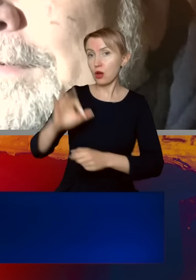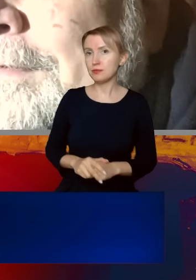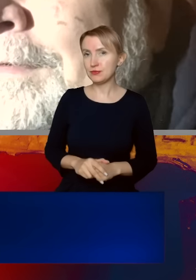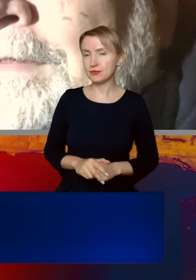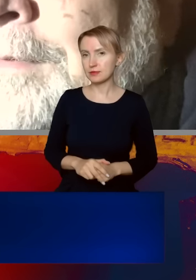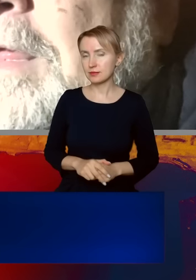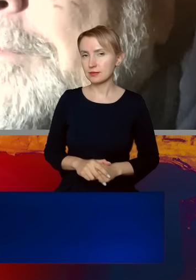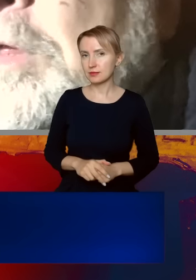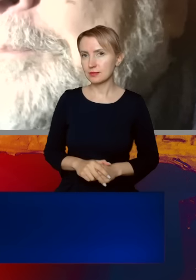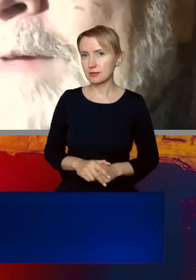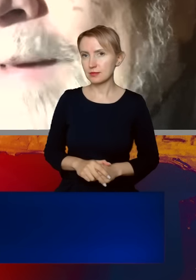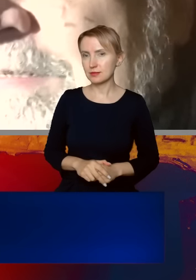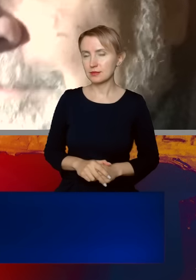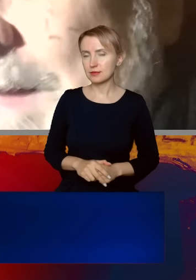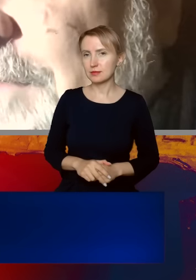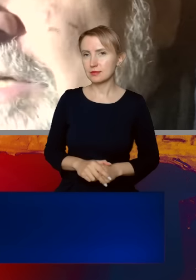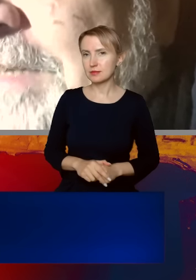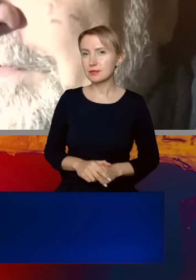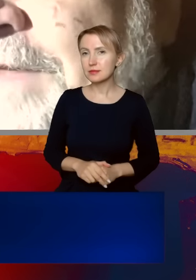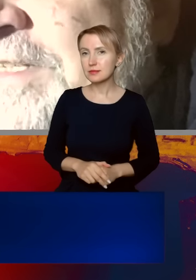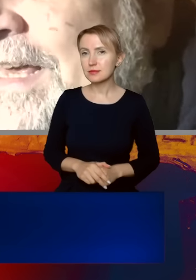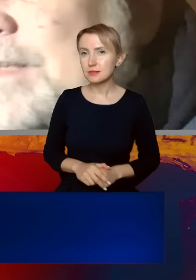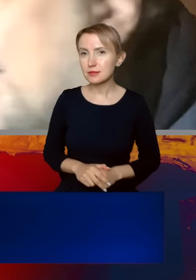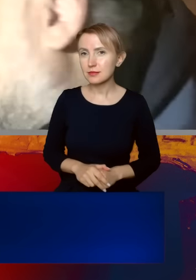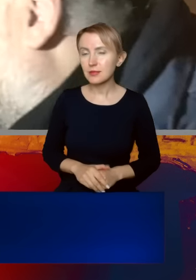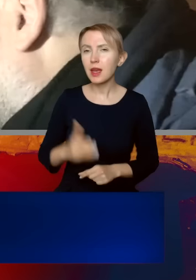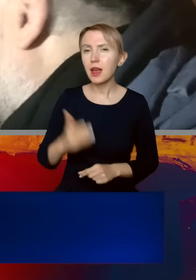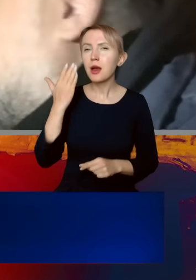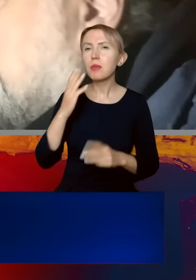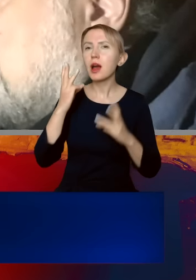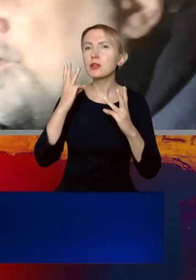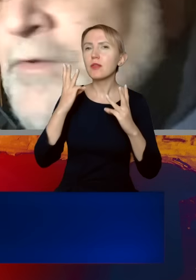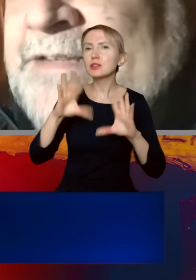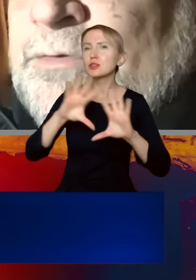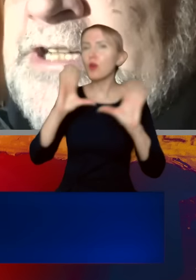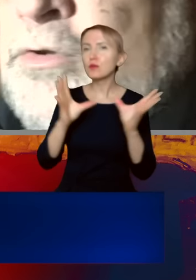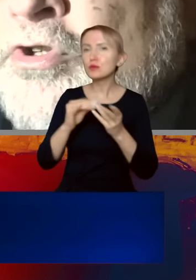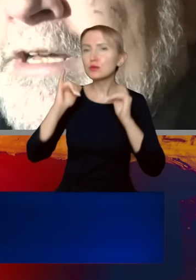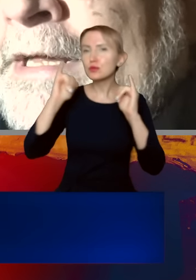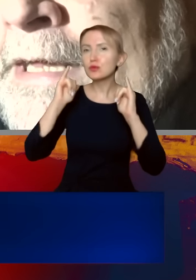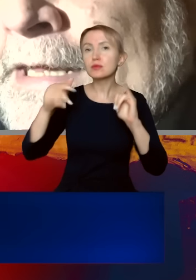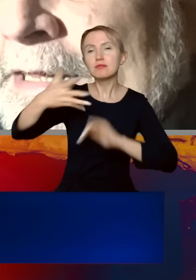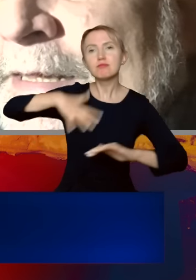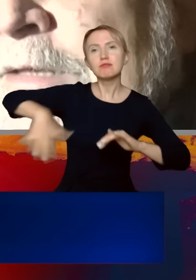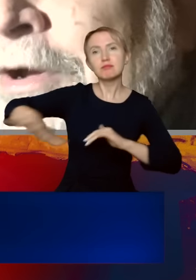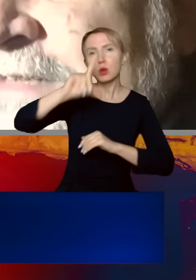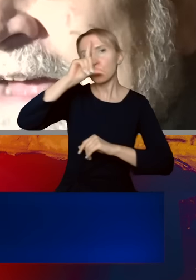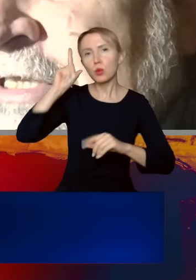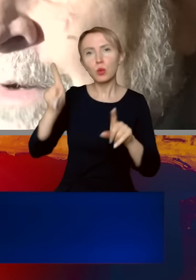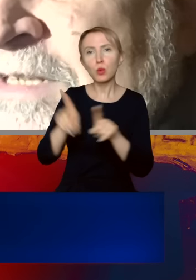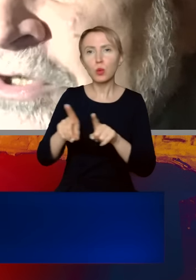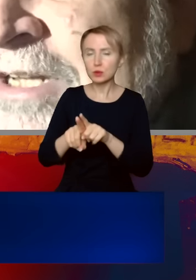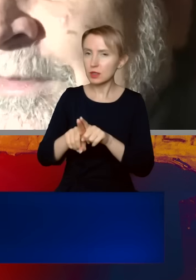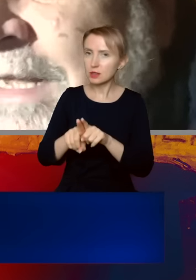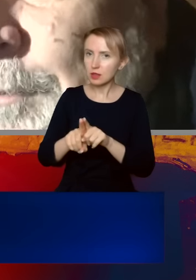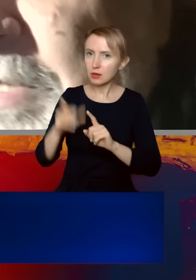Poznań wolno od Platformy. Bardzo, bardzo ważne te wszystkie hasła. Są wśród nas ludzie, którzy, i to jest